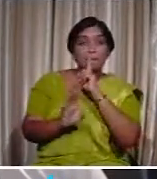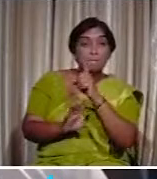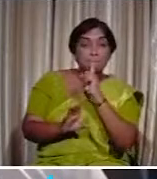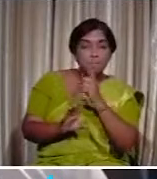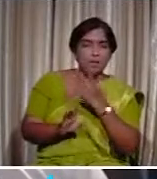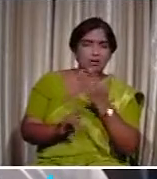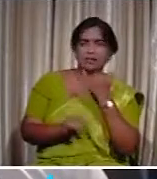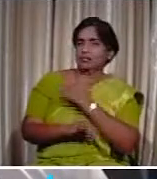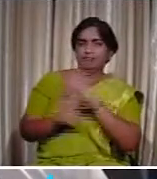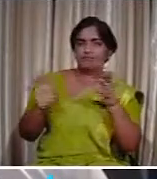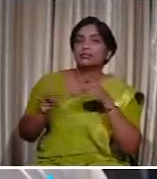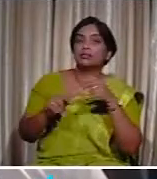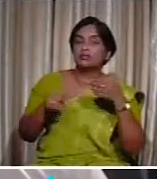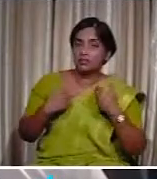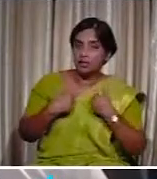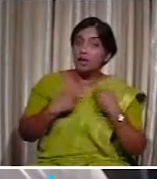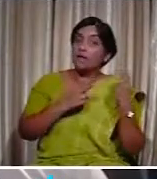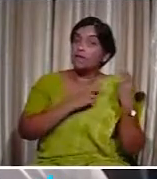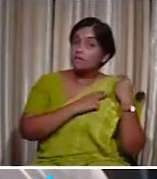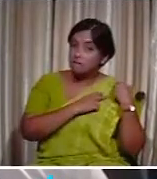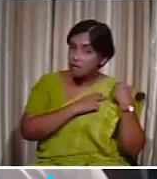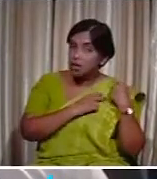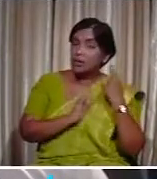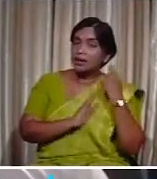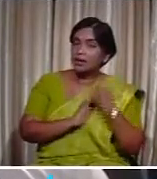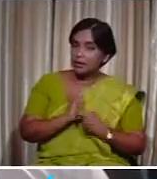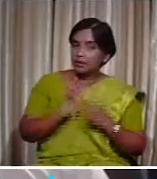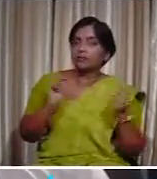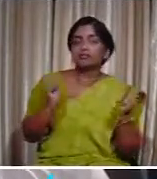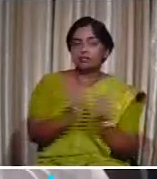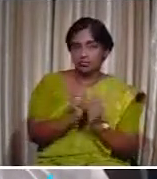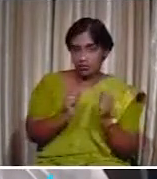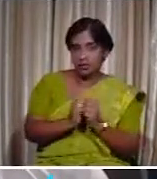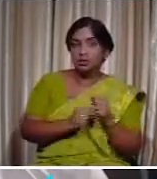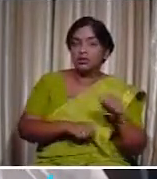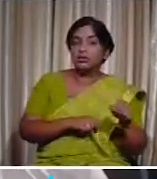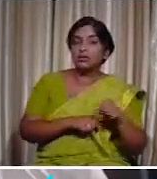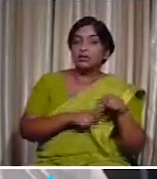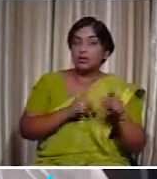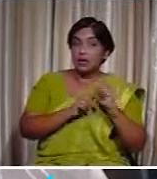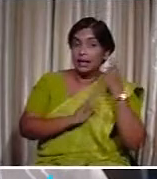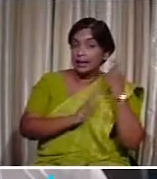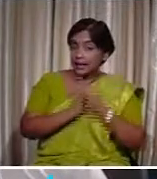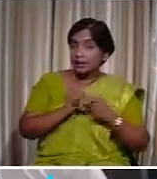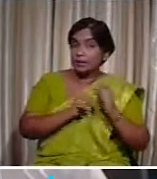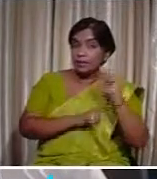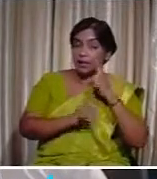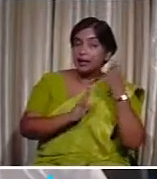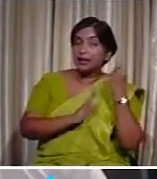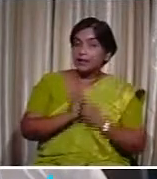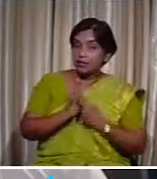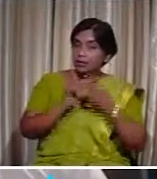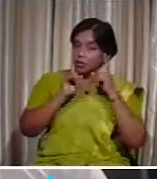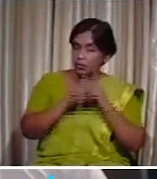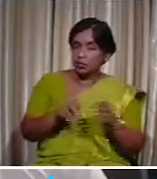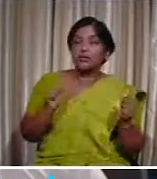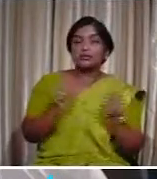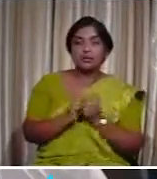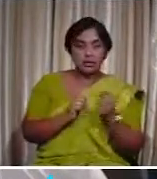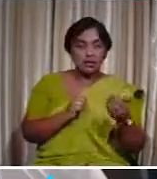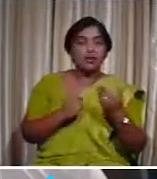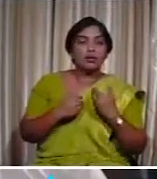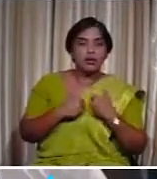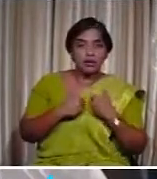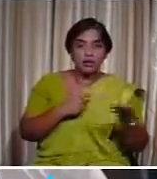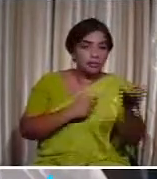මේකට. ඒ නිසා අපේ වගකීම අපි නීත්‍යානුකූලව මේ තියෙන සභා රීති එහෙම නැත්නම් ස්ථාවර නියෝග අනුව කටයුතු කරත් අපි